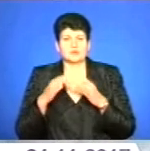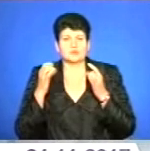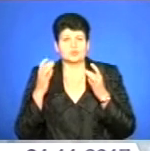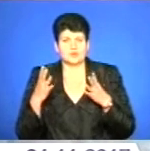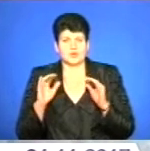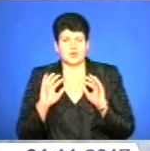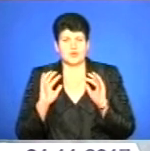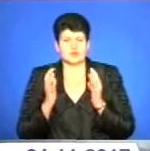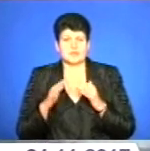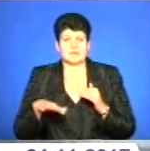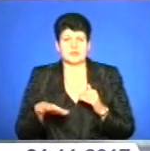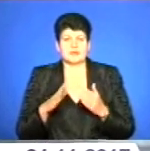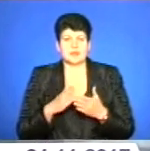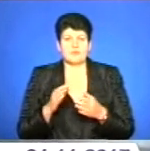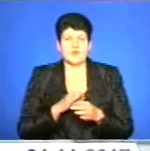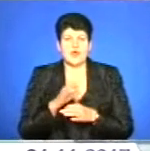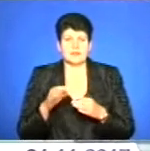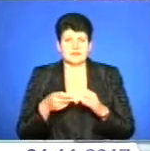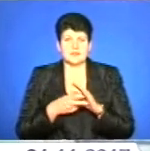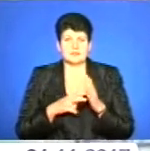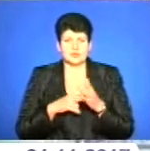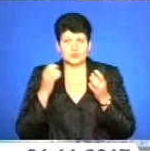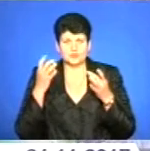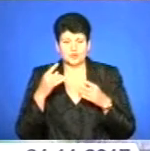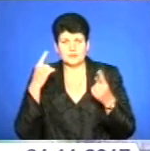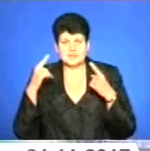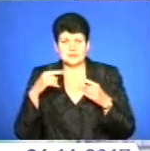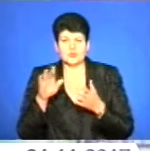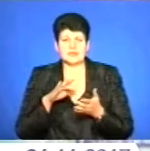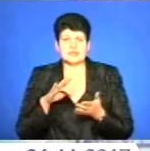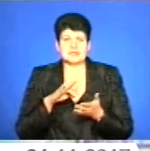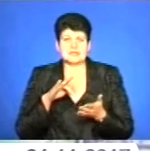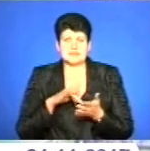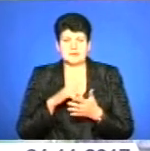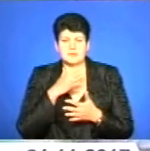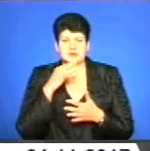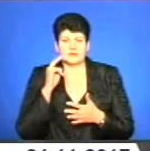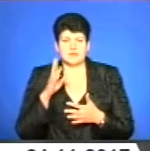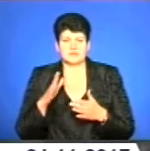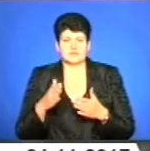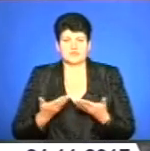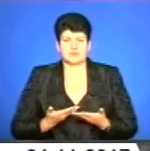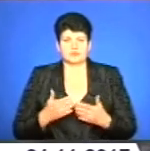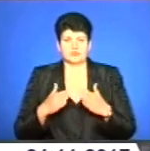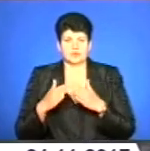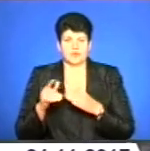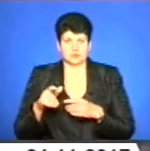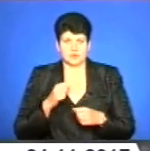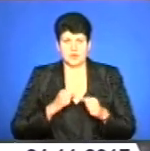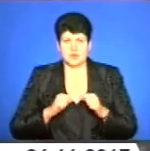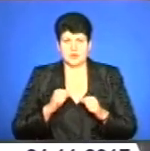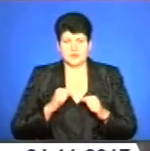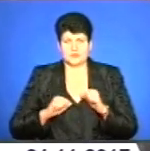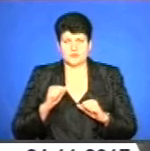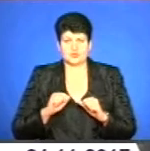обгороджений майданчик. Висить проектний план культурно-мистецького центру з підземним паркінгом і багатоквартирним житловим будинком. Люди обурені, що